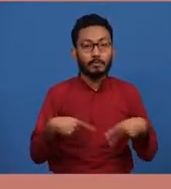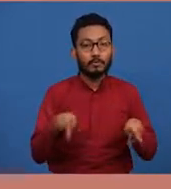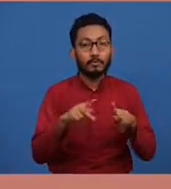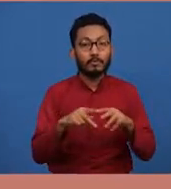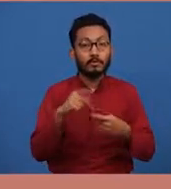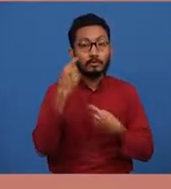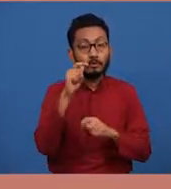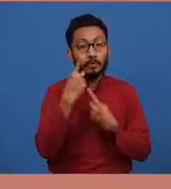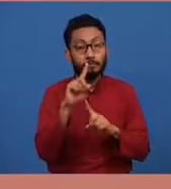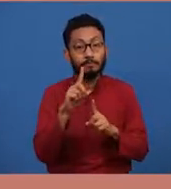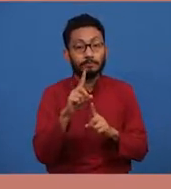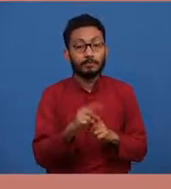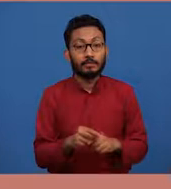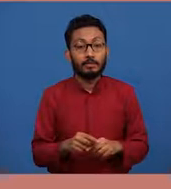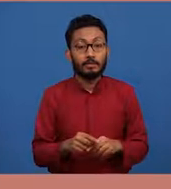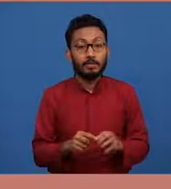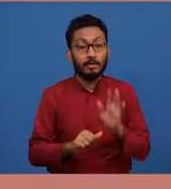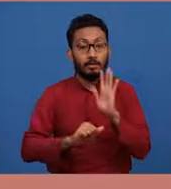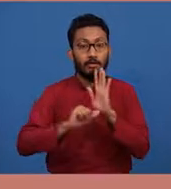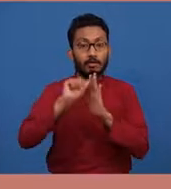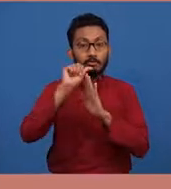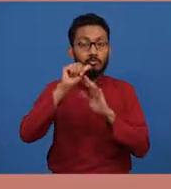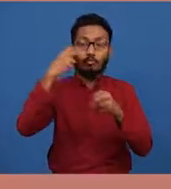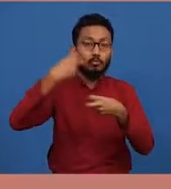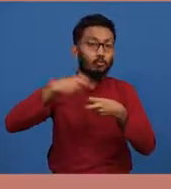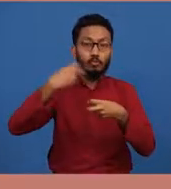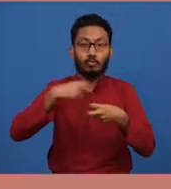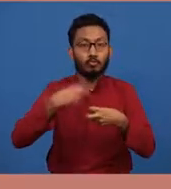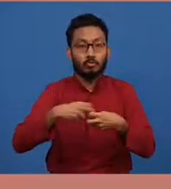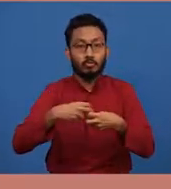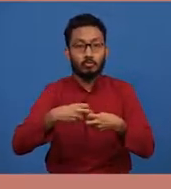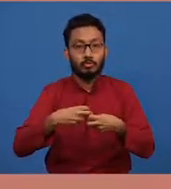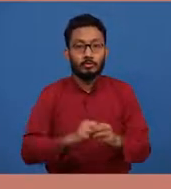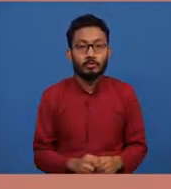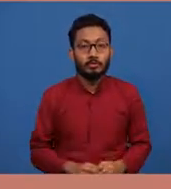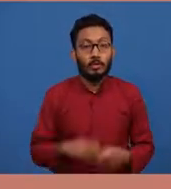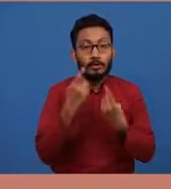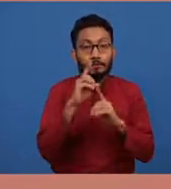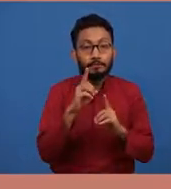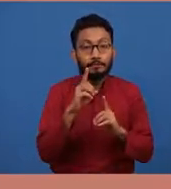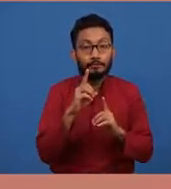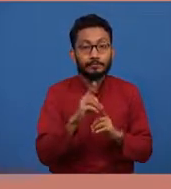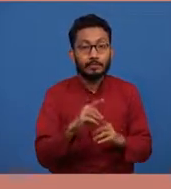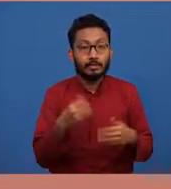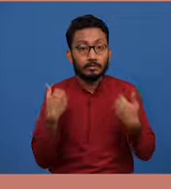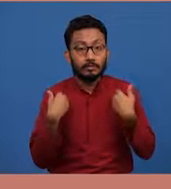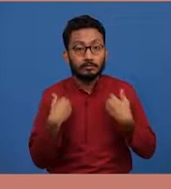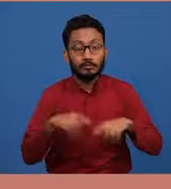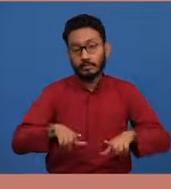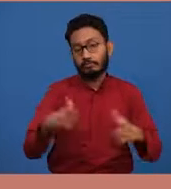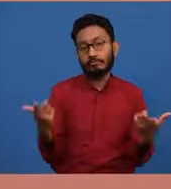jawapan beraras tinggi. Kedua, jawapan atau respon adalah luas.